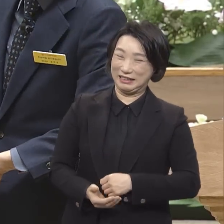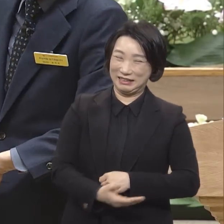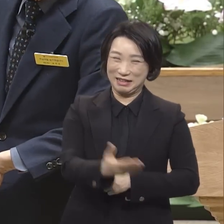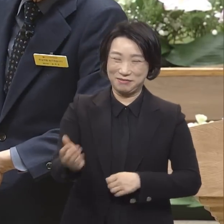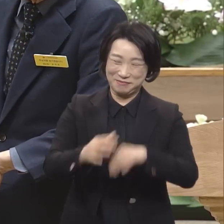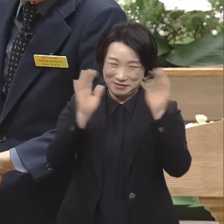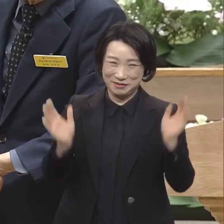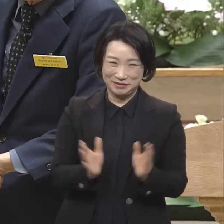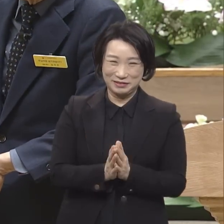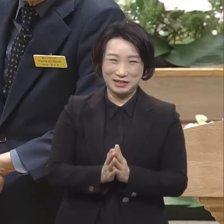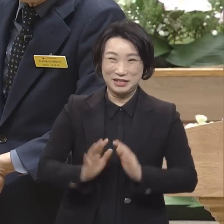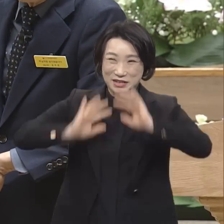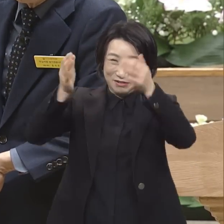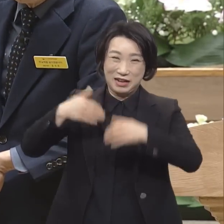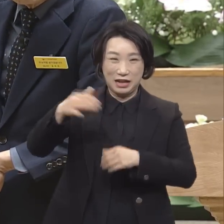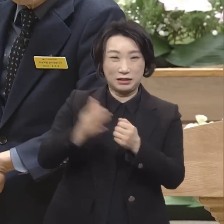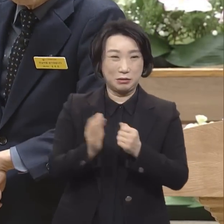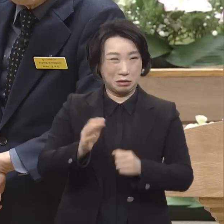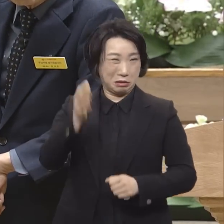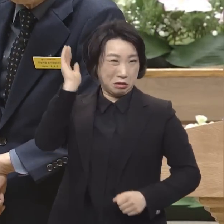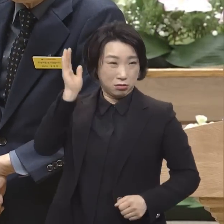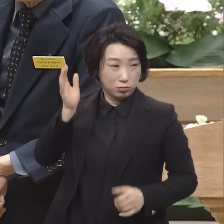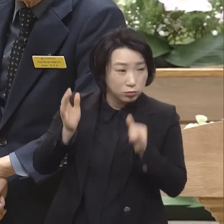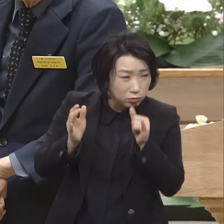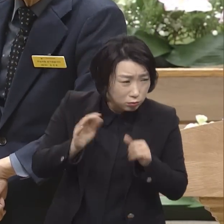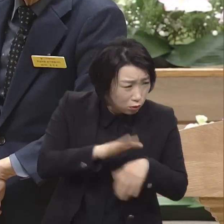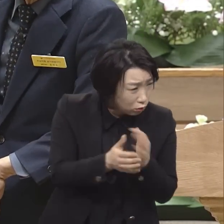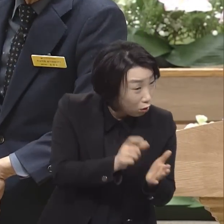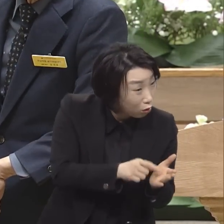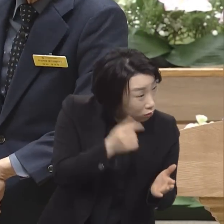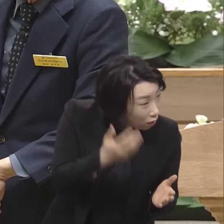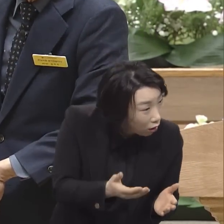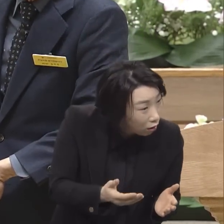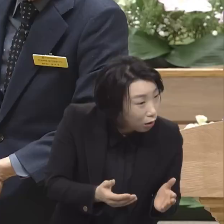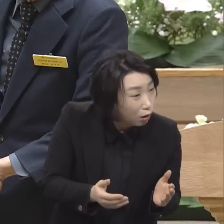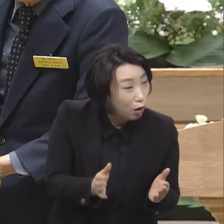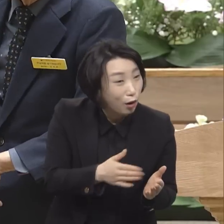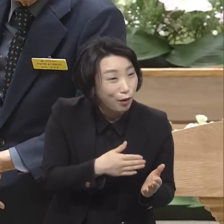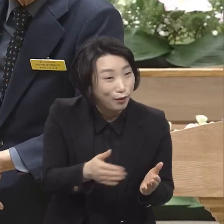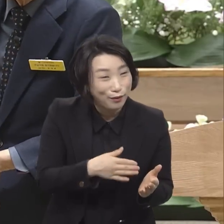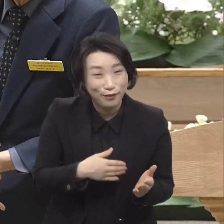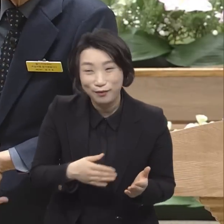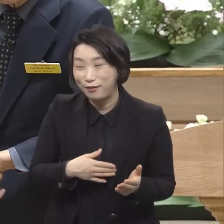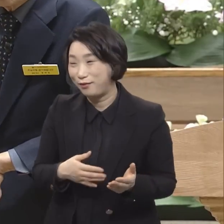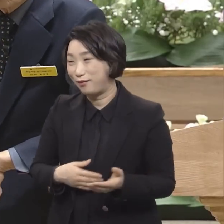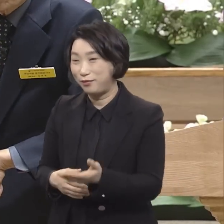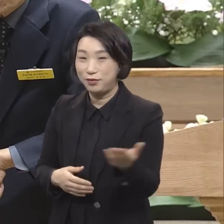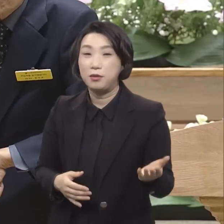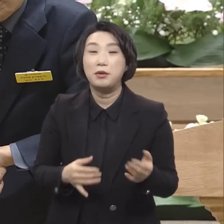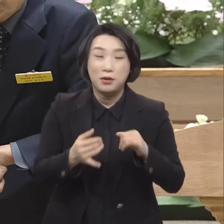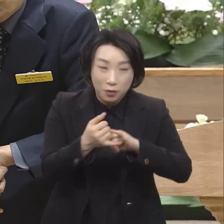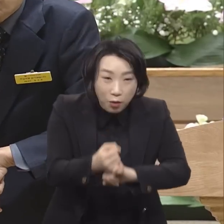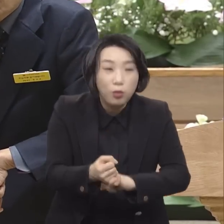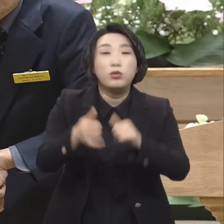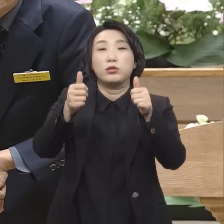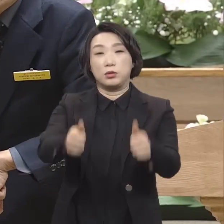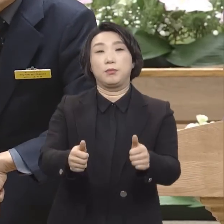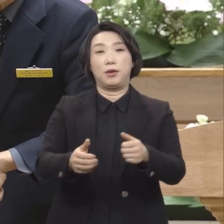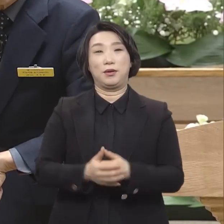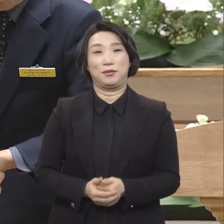다 천국 갈 것이다. 성경에 어디 써 있어 그런 말이? 응? 어디 써? 반드시 심판